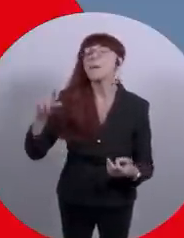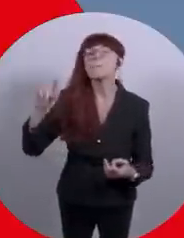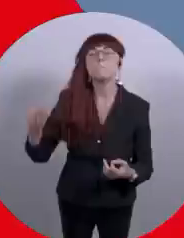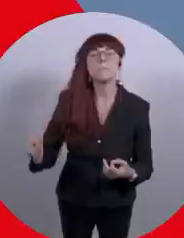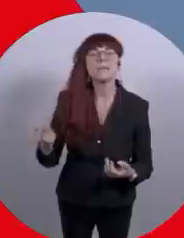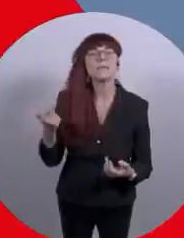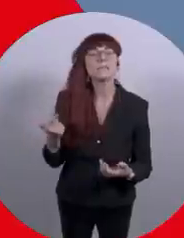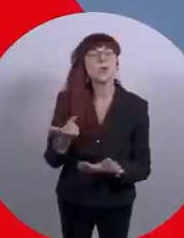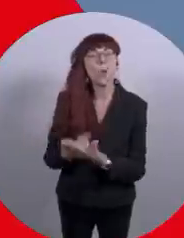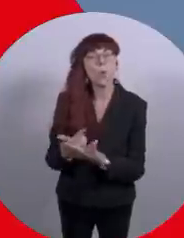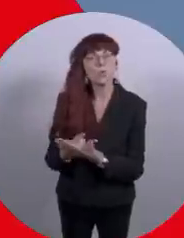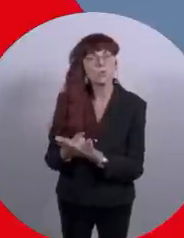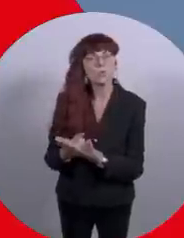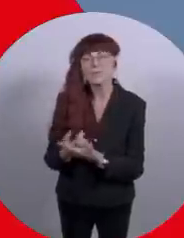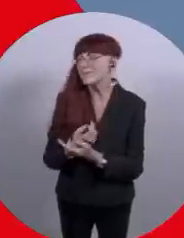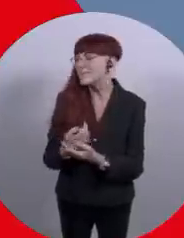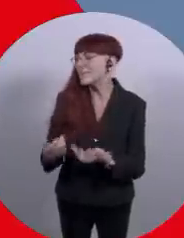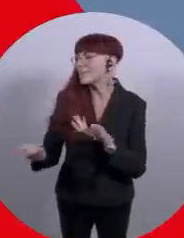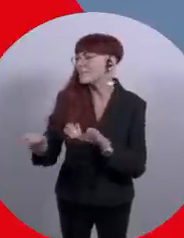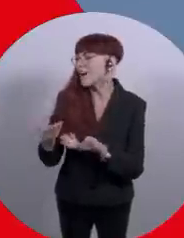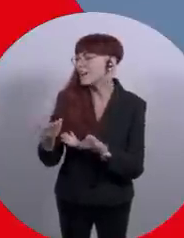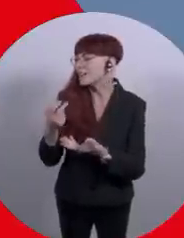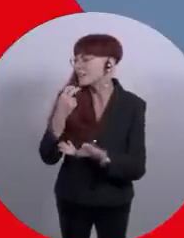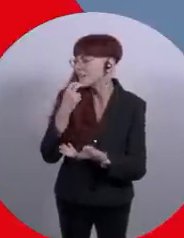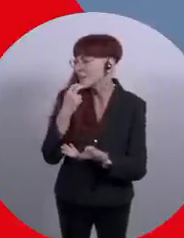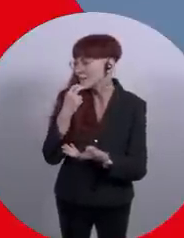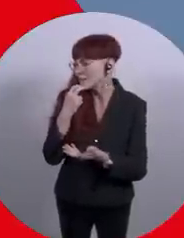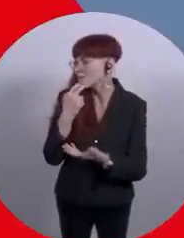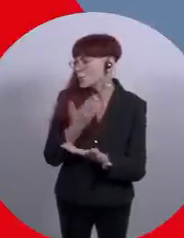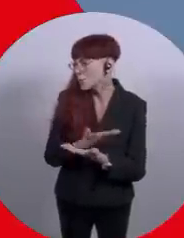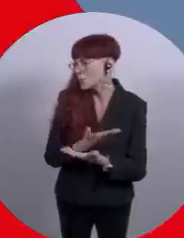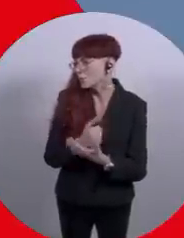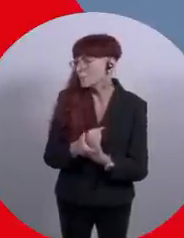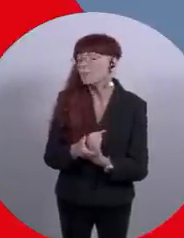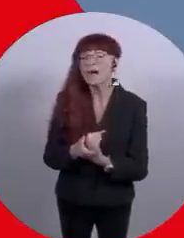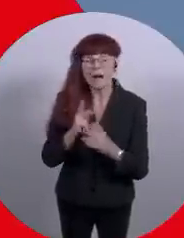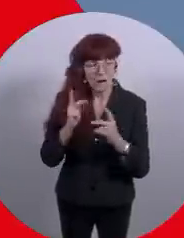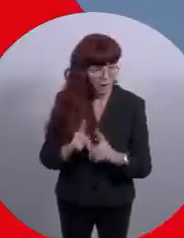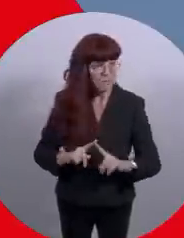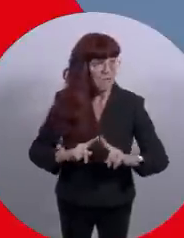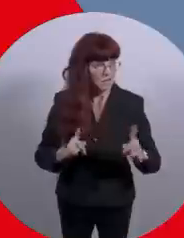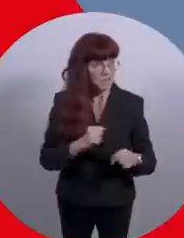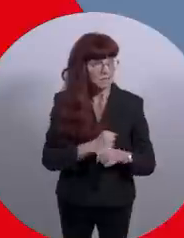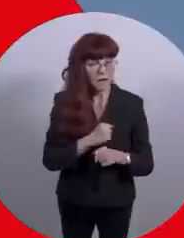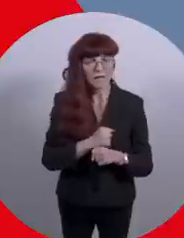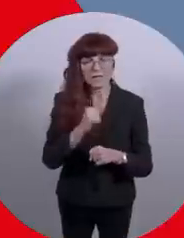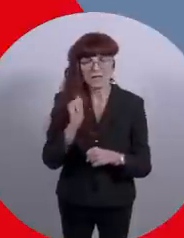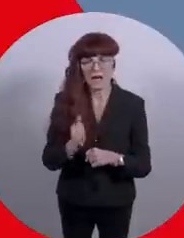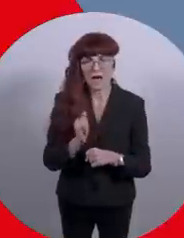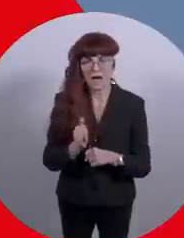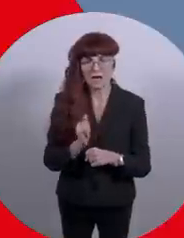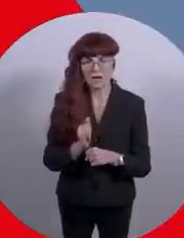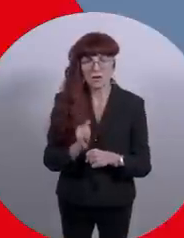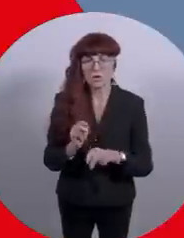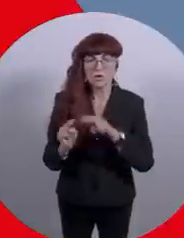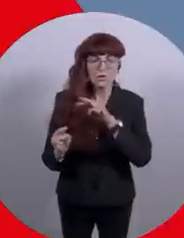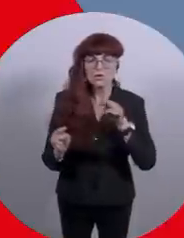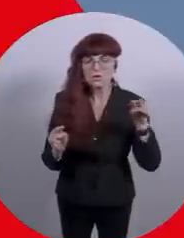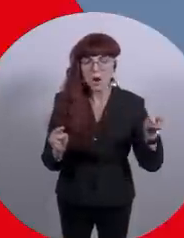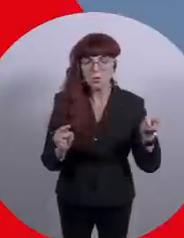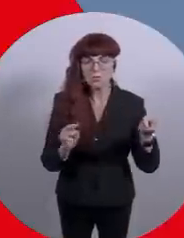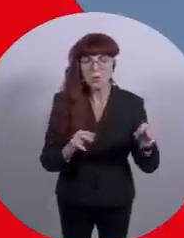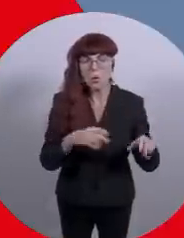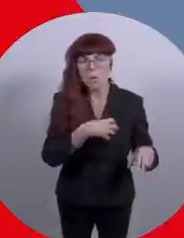gar nicht verhandeln geht's auch anders ja es geht anders werfen wir den Blick ins Burgenland